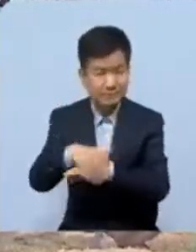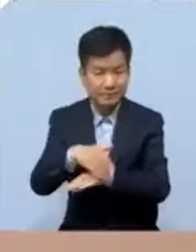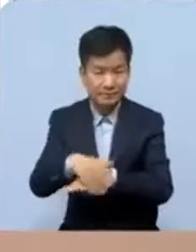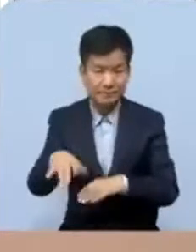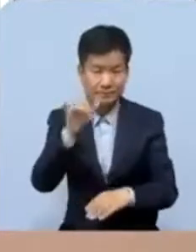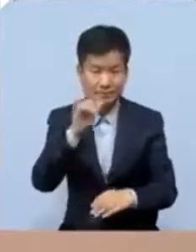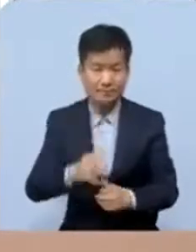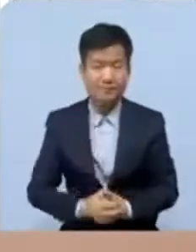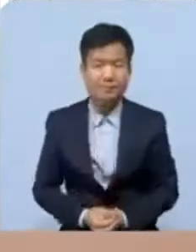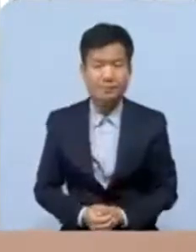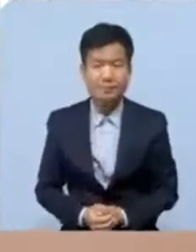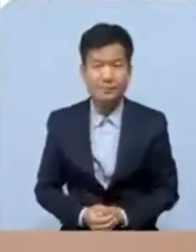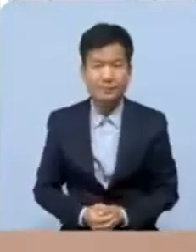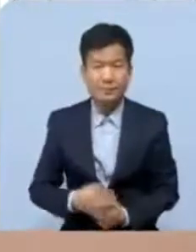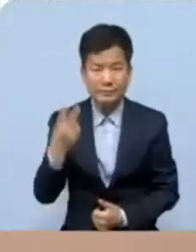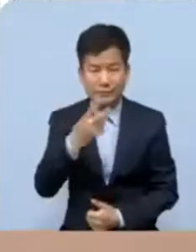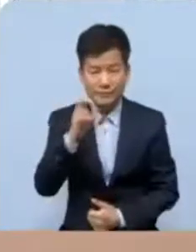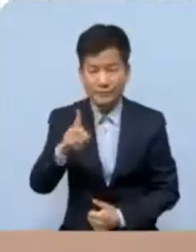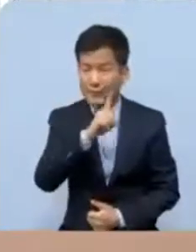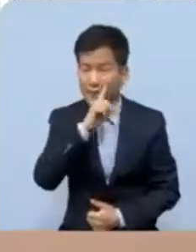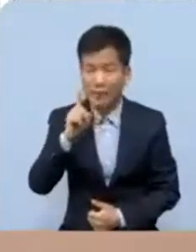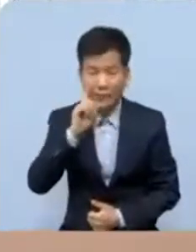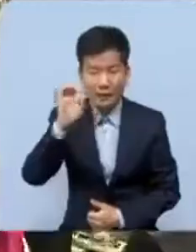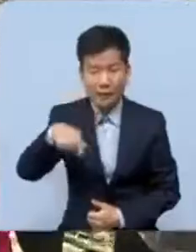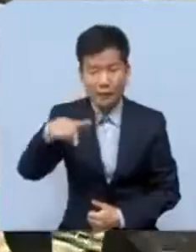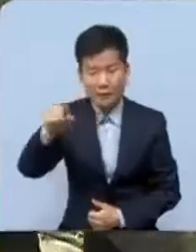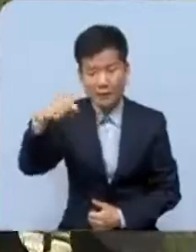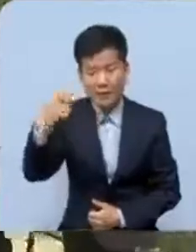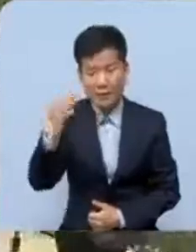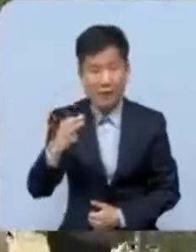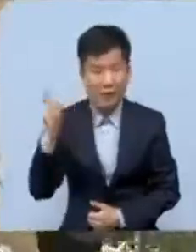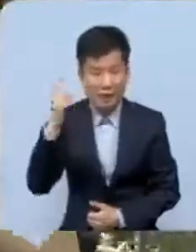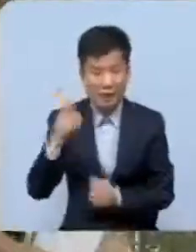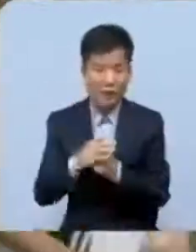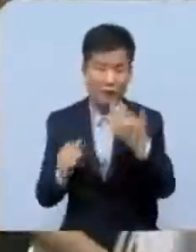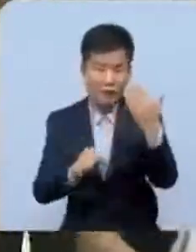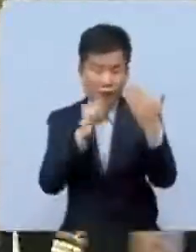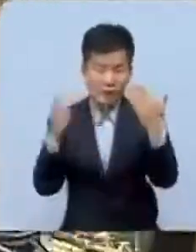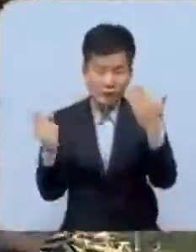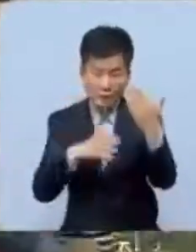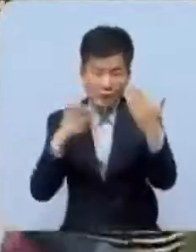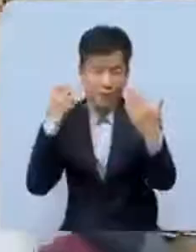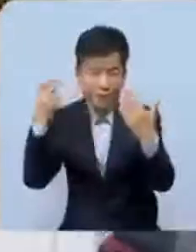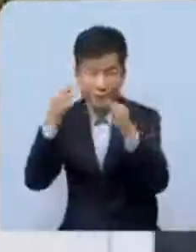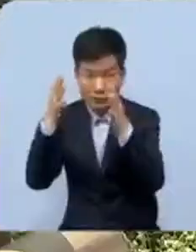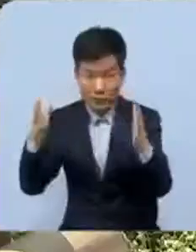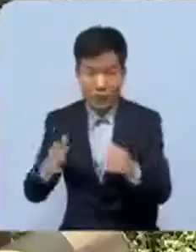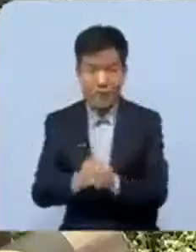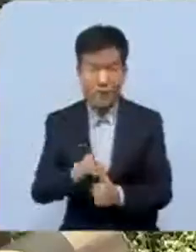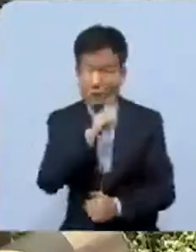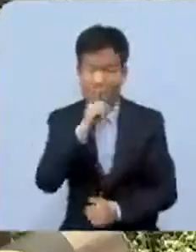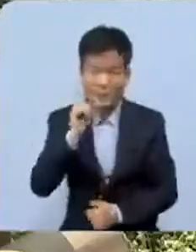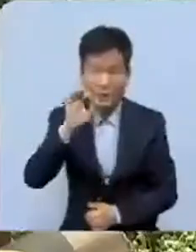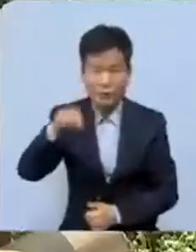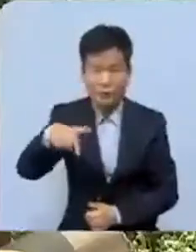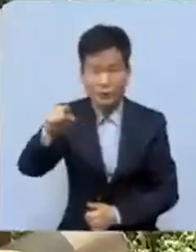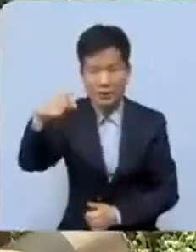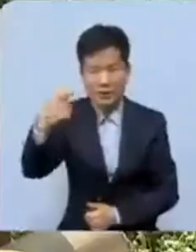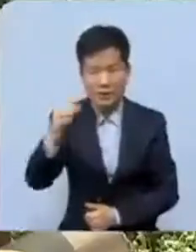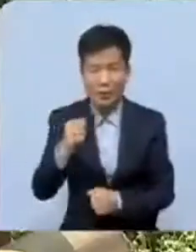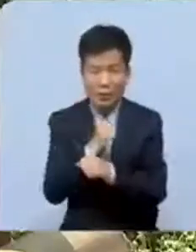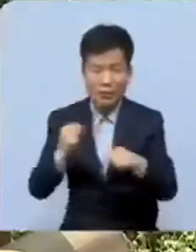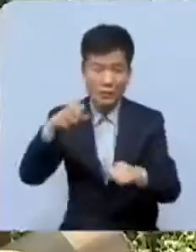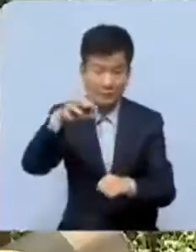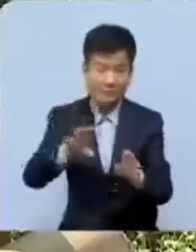있습니다. 2022 괴산 유기농 산업 엑스포는 9월 30일부터 17일 동안 괴산 유기농 엑스포